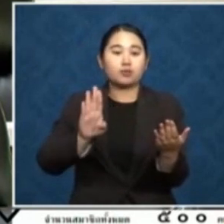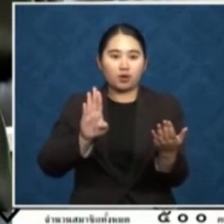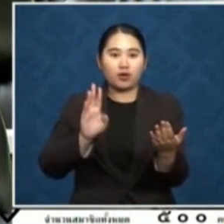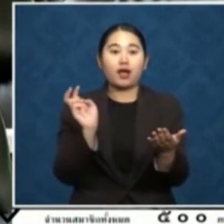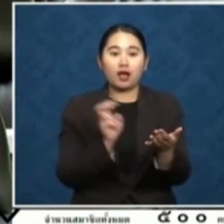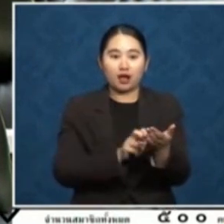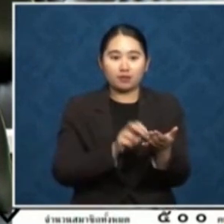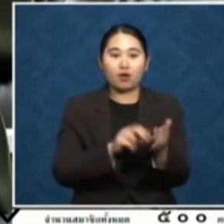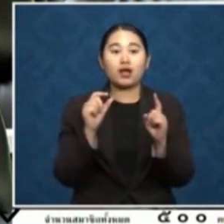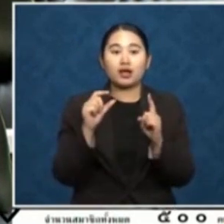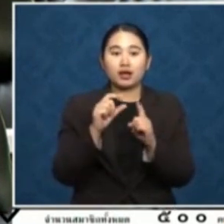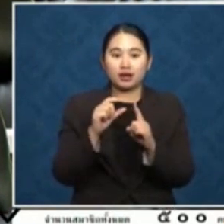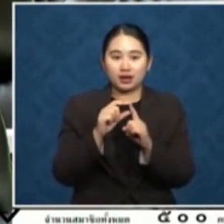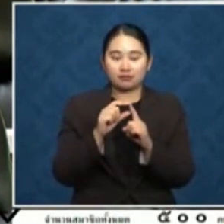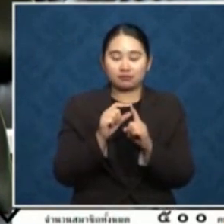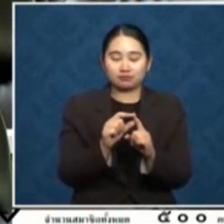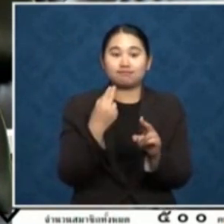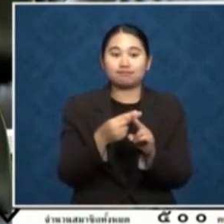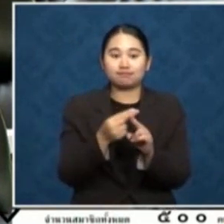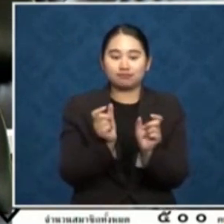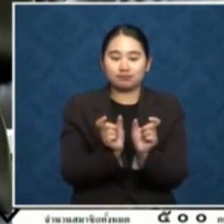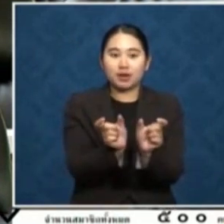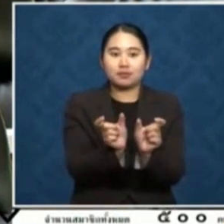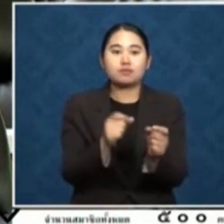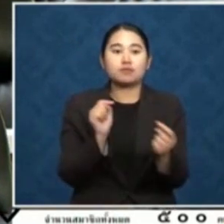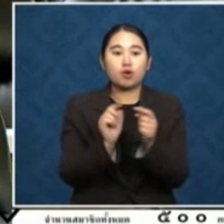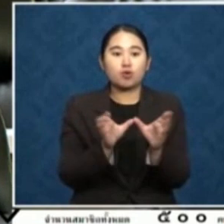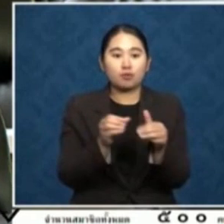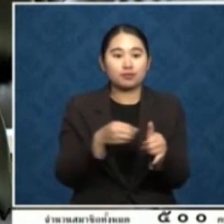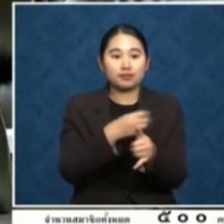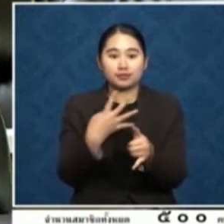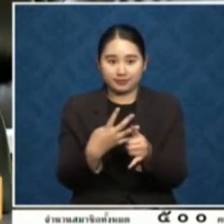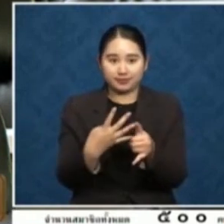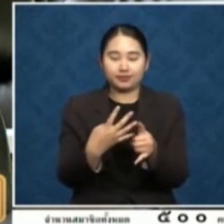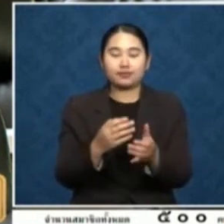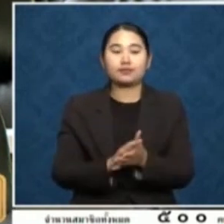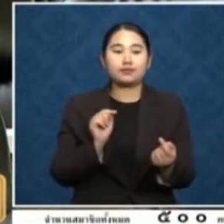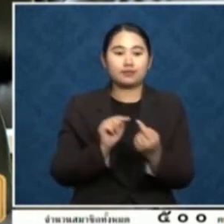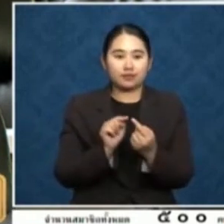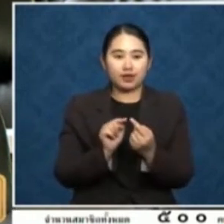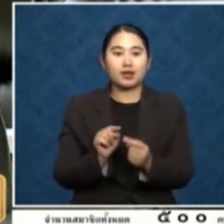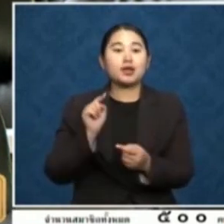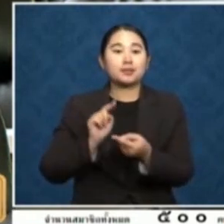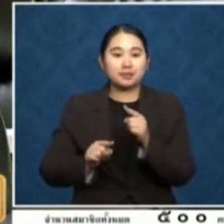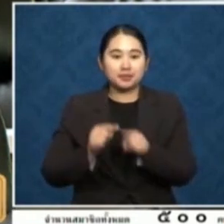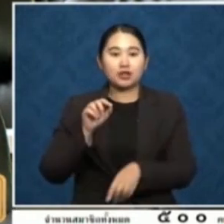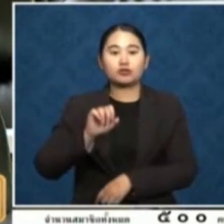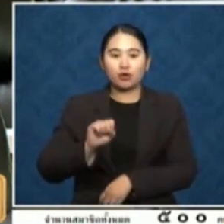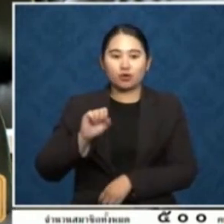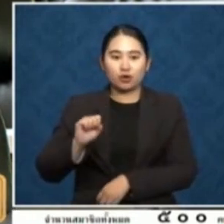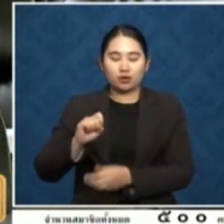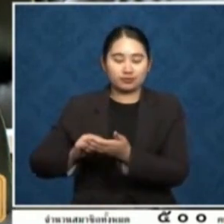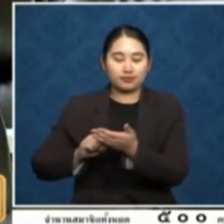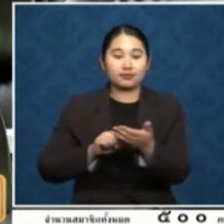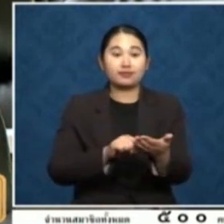ร่างพระราชบัญญัติรับรองเพศคำนำหน้านามในการคุ้มครองบุคคลผู้หลากหลายทางเพศที่เสนอโด